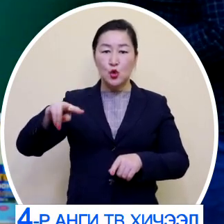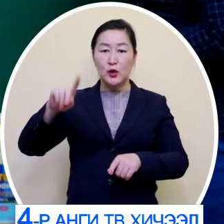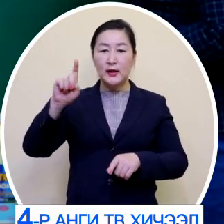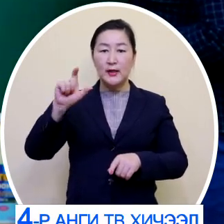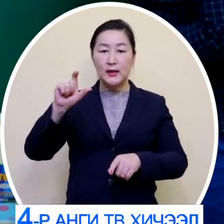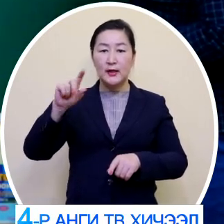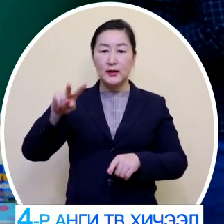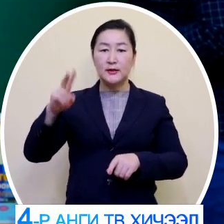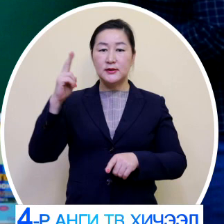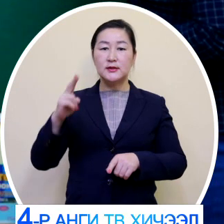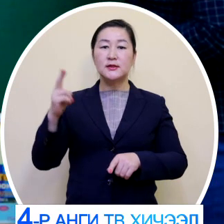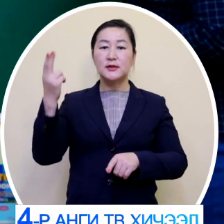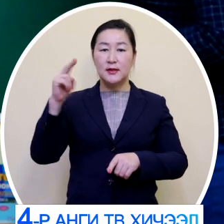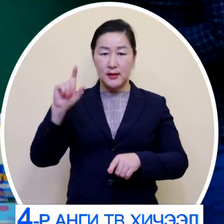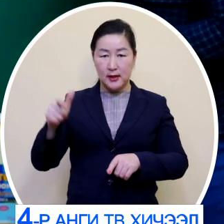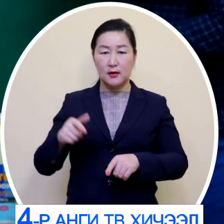харин